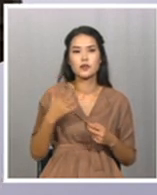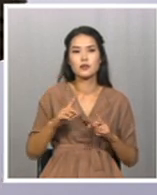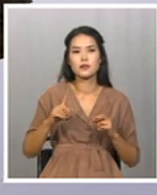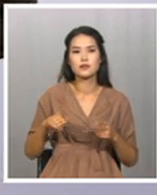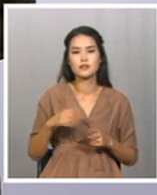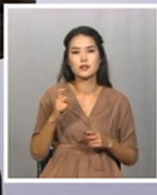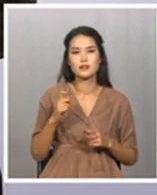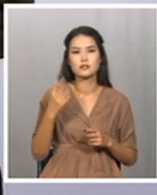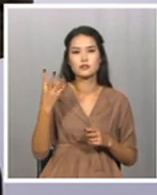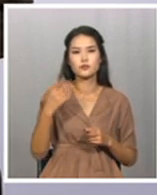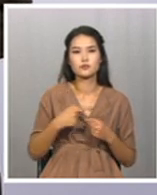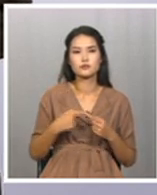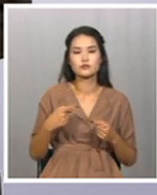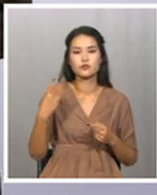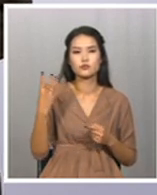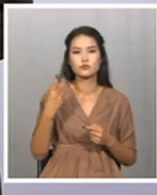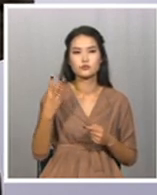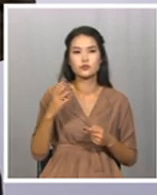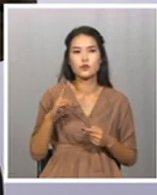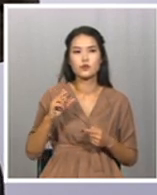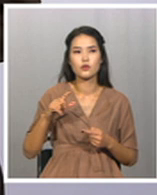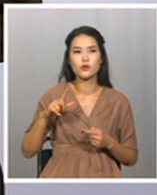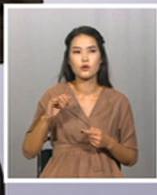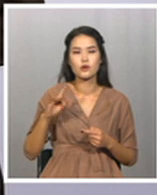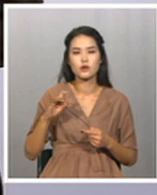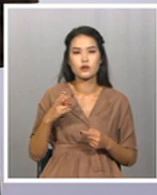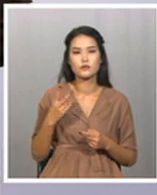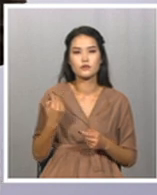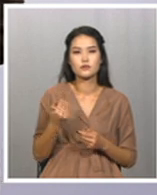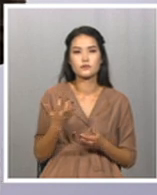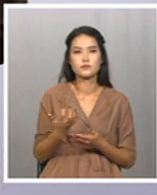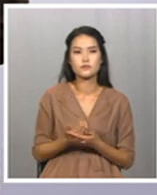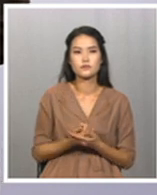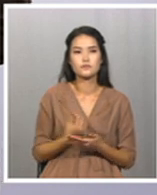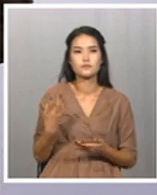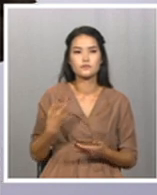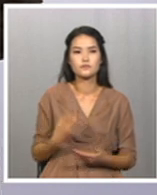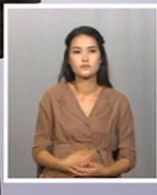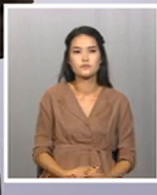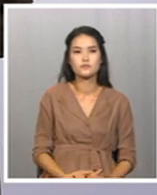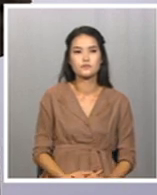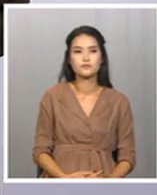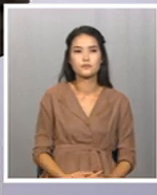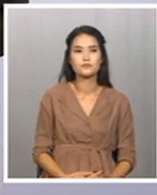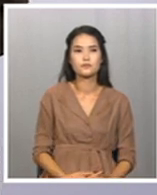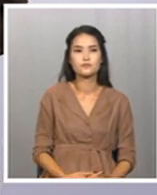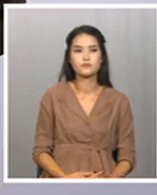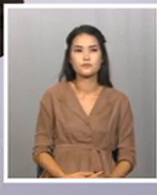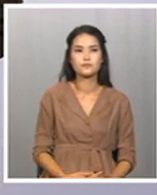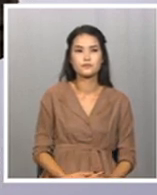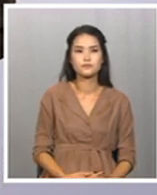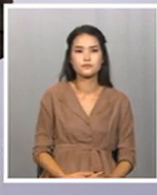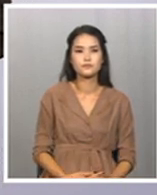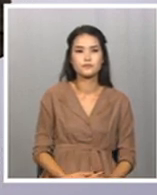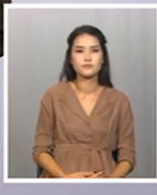болады х-тің 4 дәрежесі азайтылған 3-тің натурал логарифмінің 5 дәрежесі.